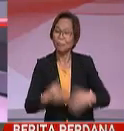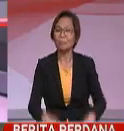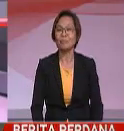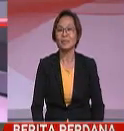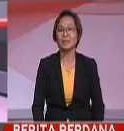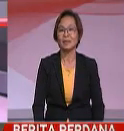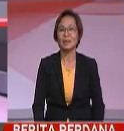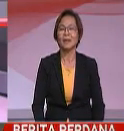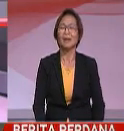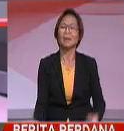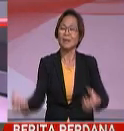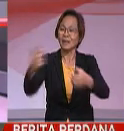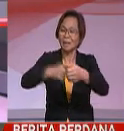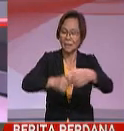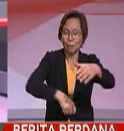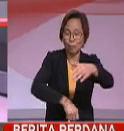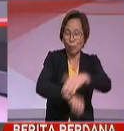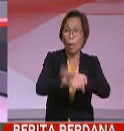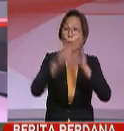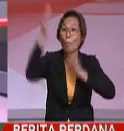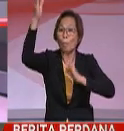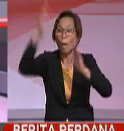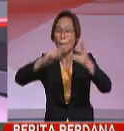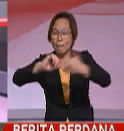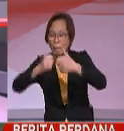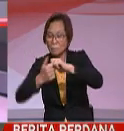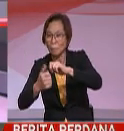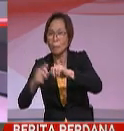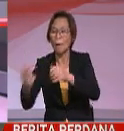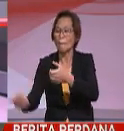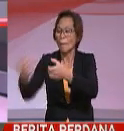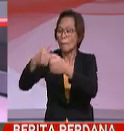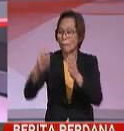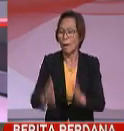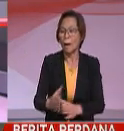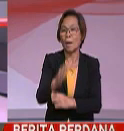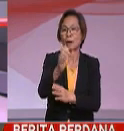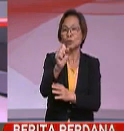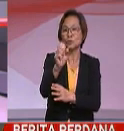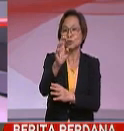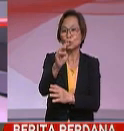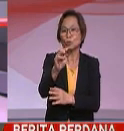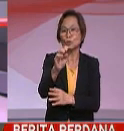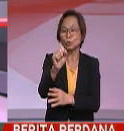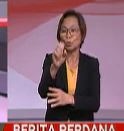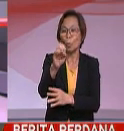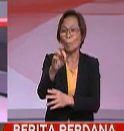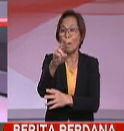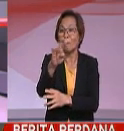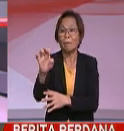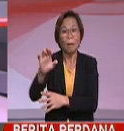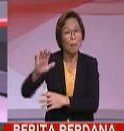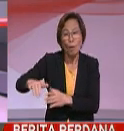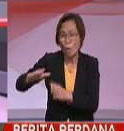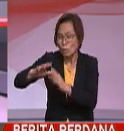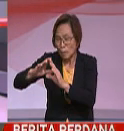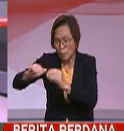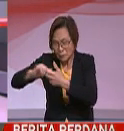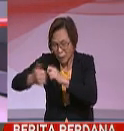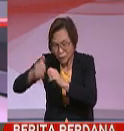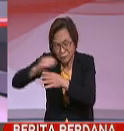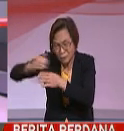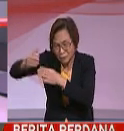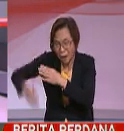Hai masih berkembangnya bola sepak tempatan susulan isu melibatkan pemain Muhamad osmar eh yang masih belum ada penyelesaian terbaru